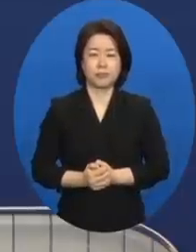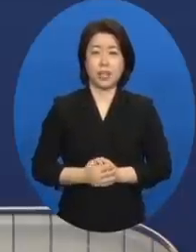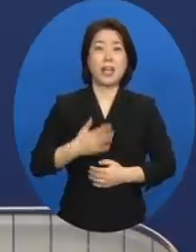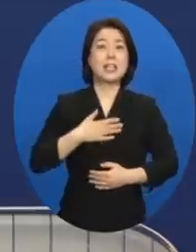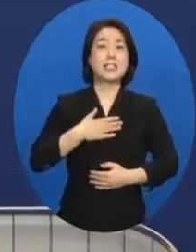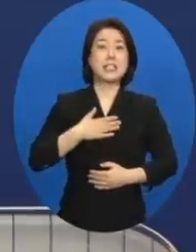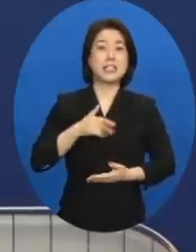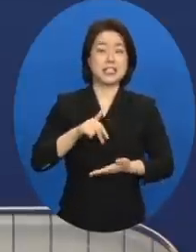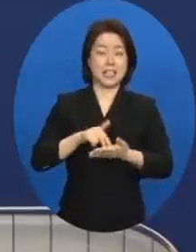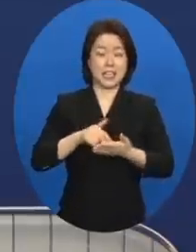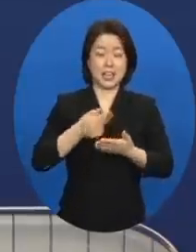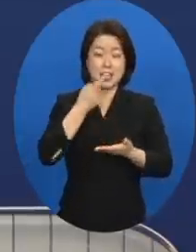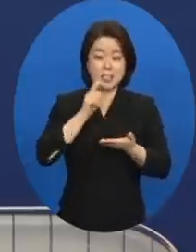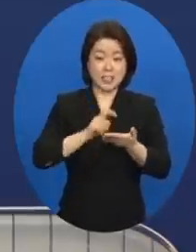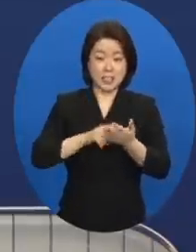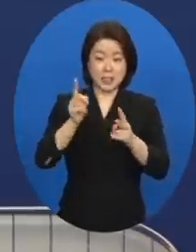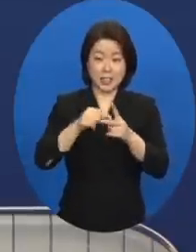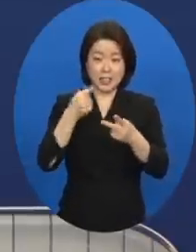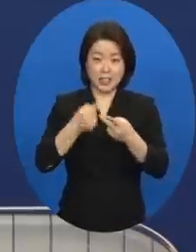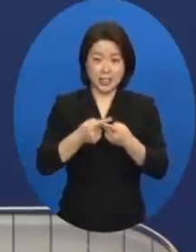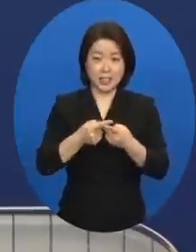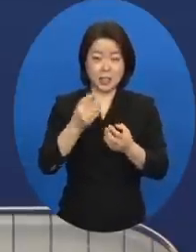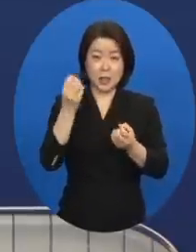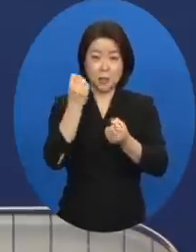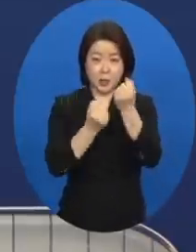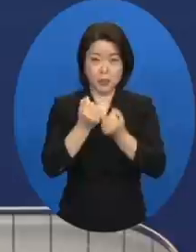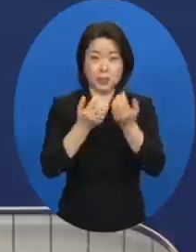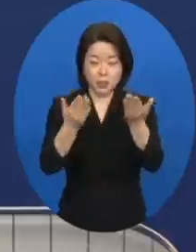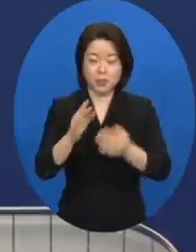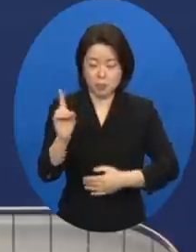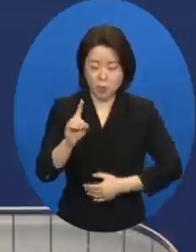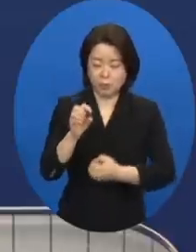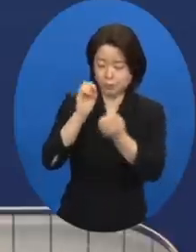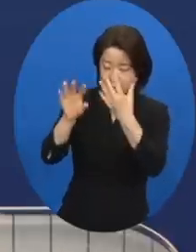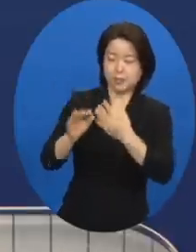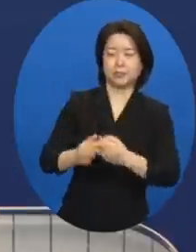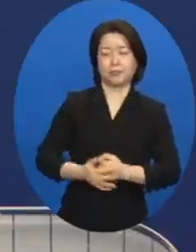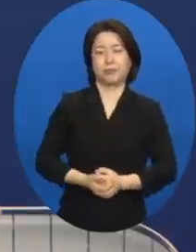대로 표현하자면 이렇게 대답한 거예요.